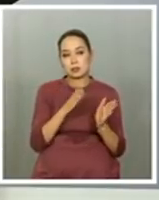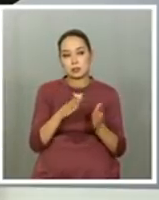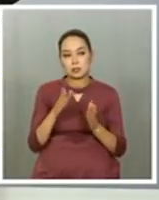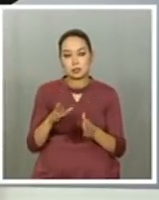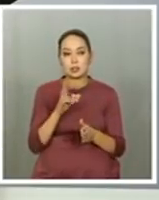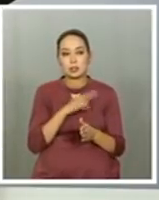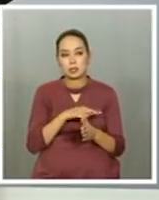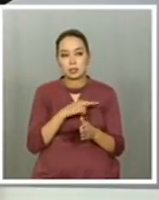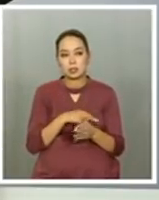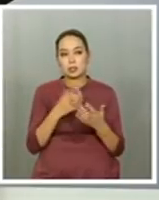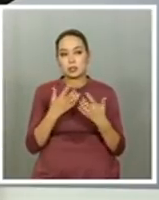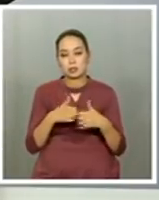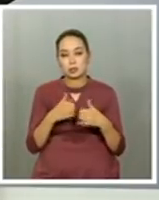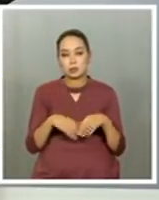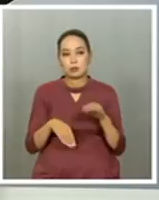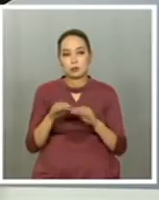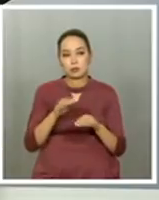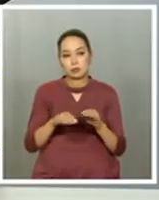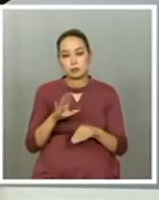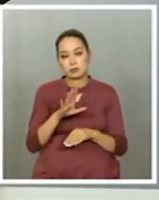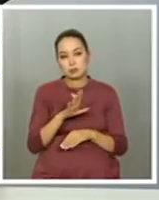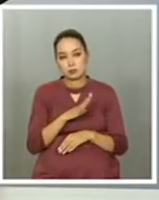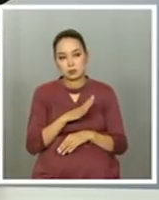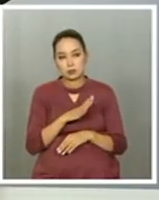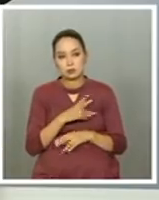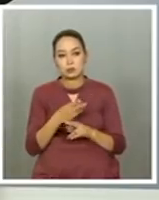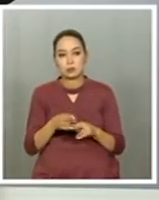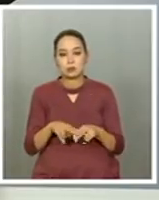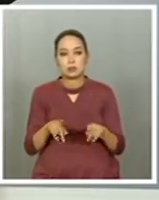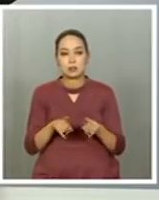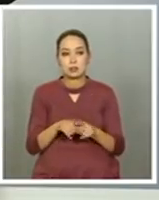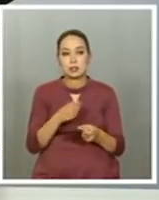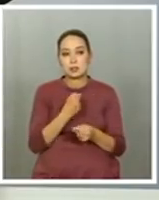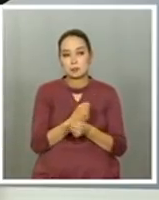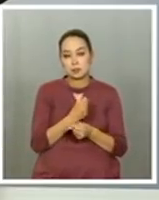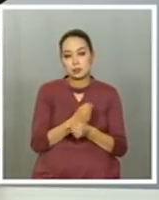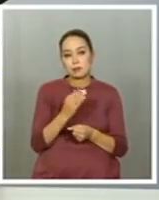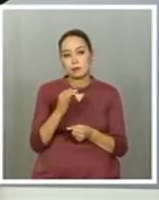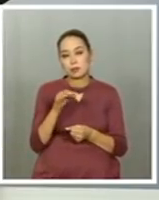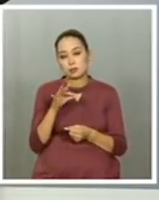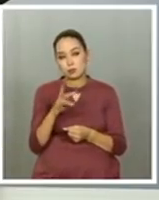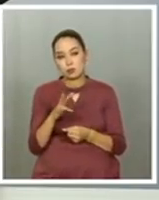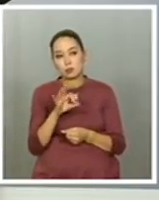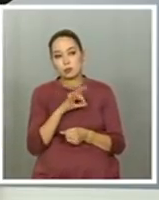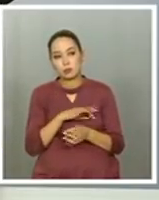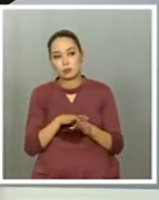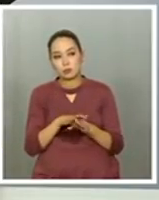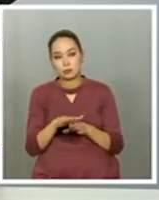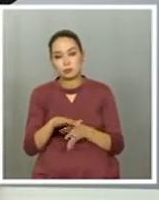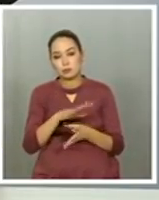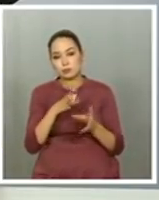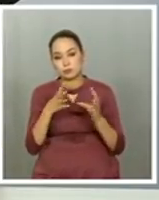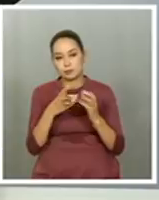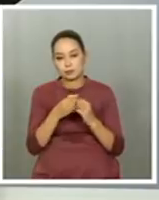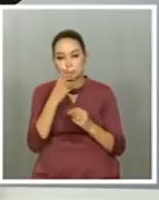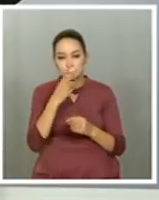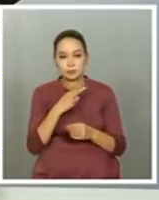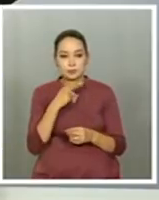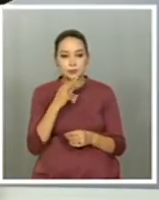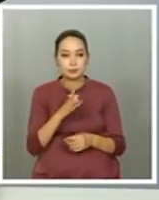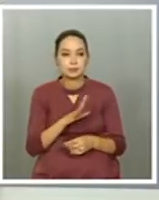реакция теңдеуін құрастырдыңыздар. Сондай-ақ, спирттер мен фенолдың қолдану аясын